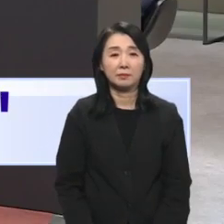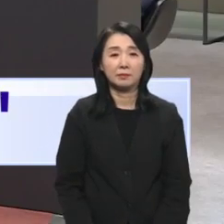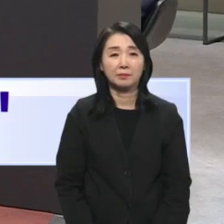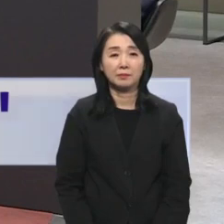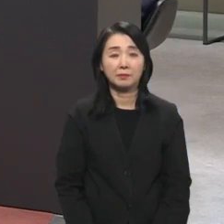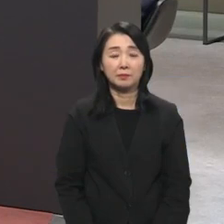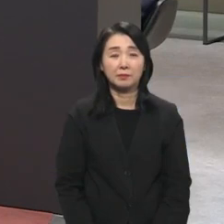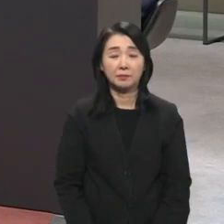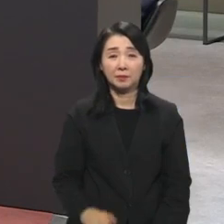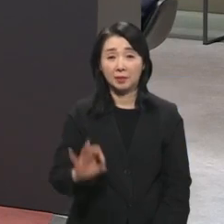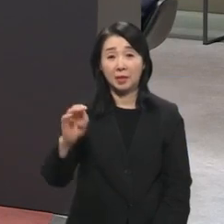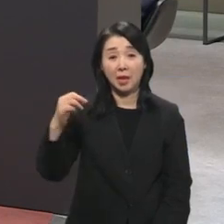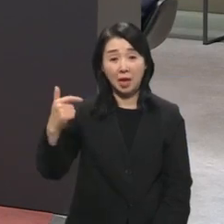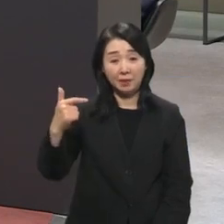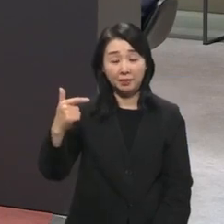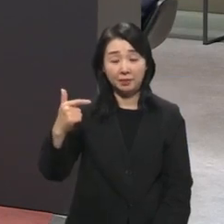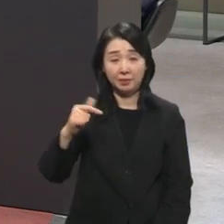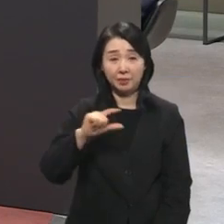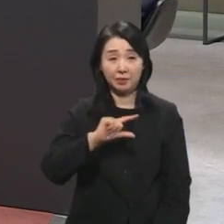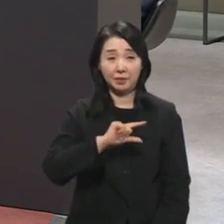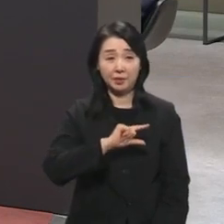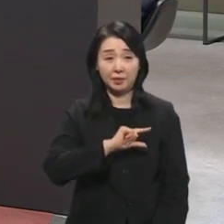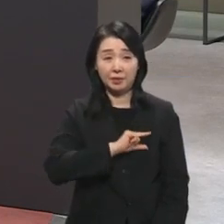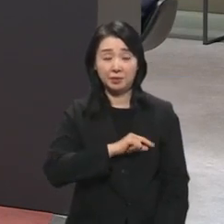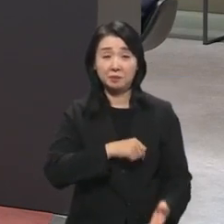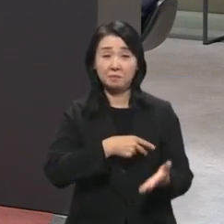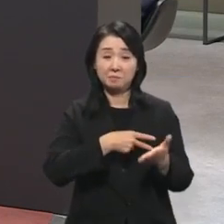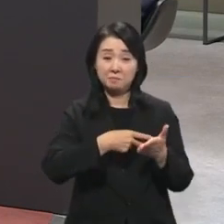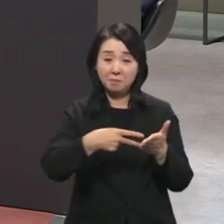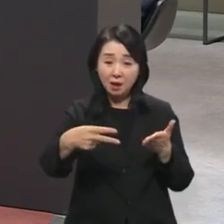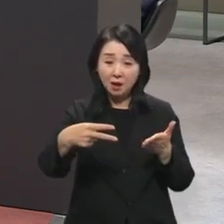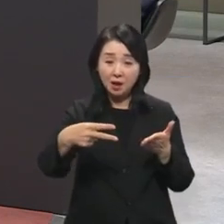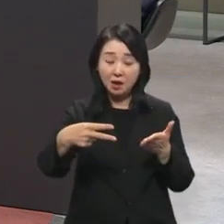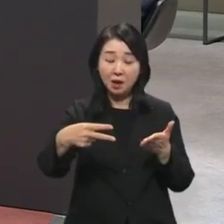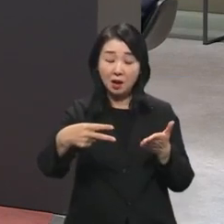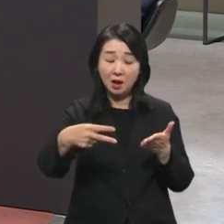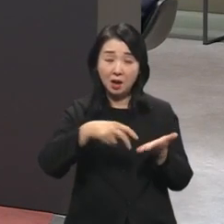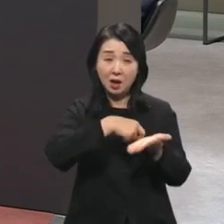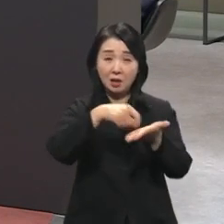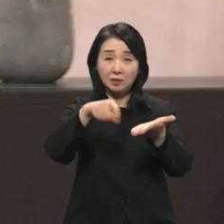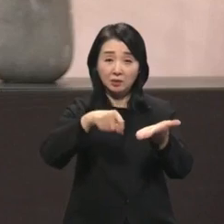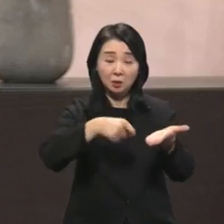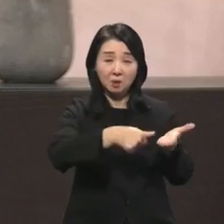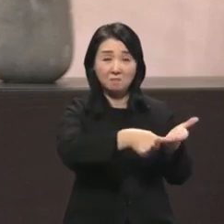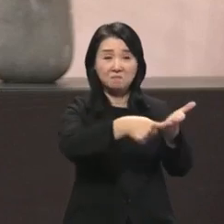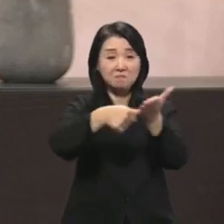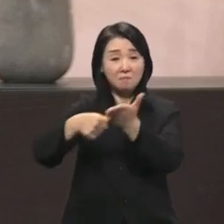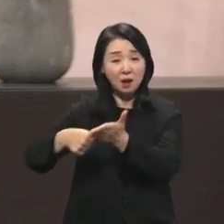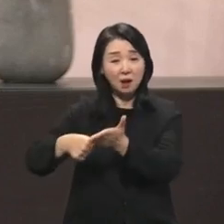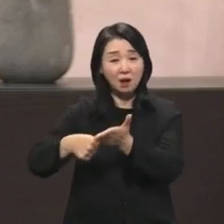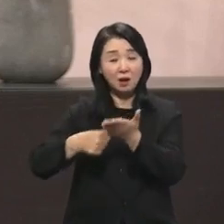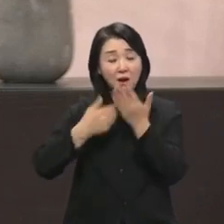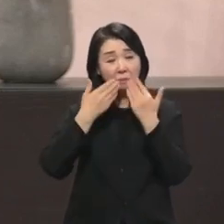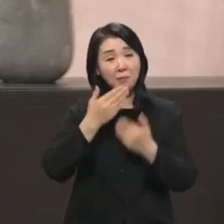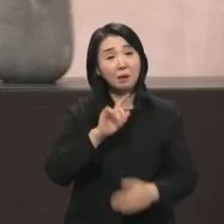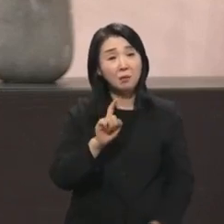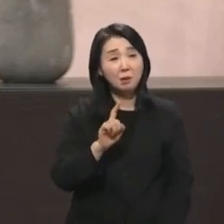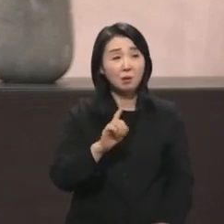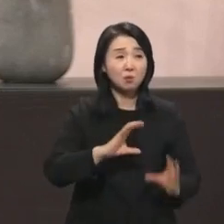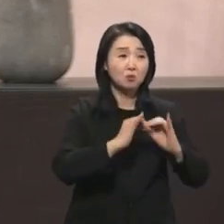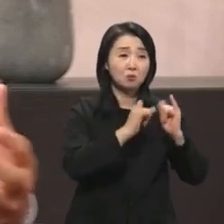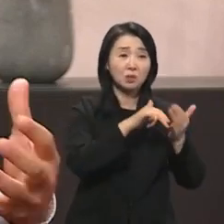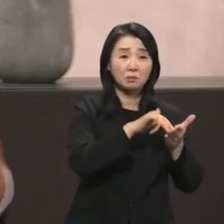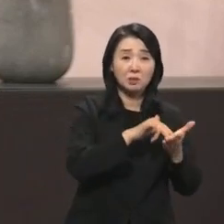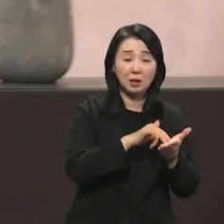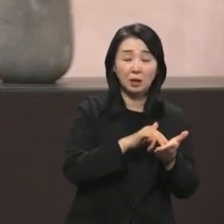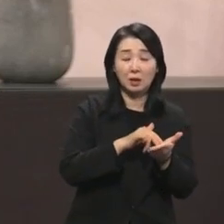넘어갈게요. 안철수 의원의 제명 요청 서명 운동하는 거는 현실성이 있습니까? 그러면? 이런 내용들도 국민들께 비춰질 때는 결국